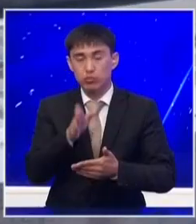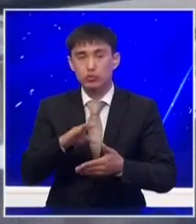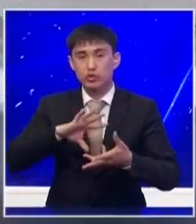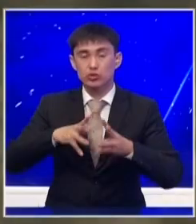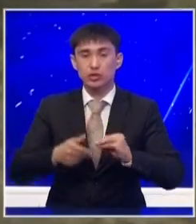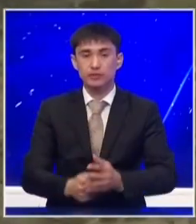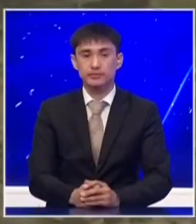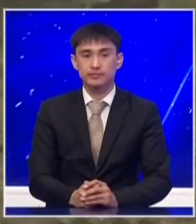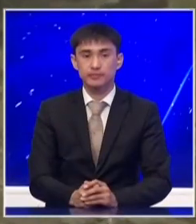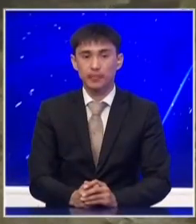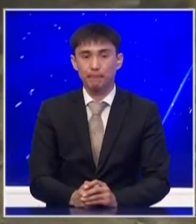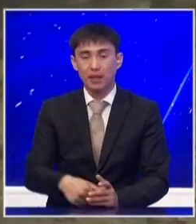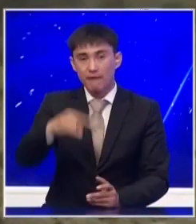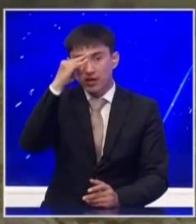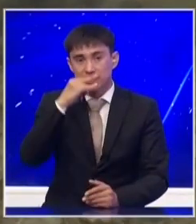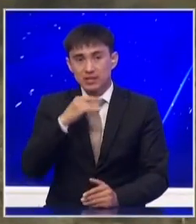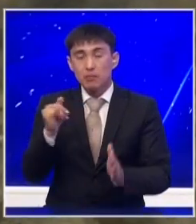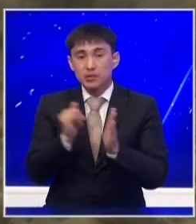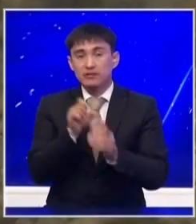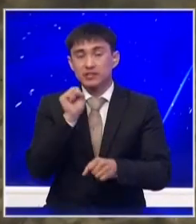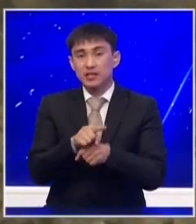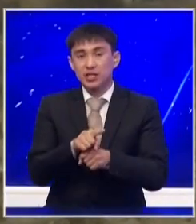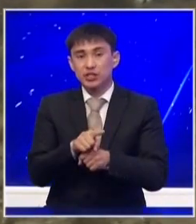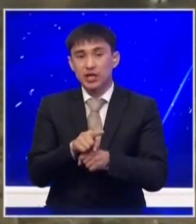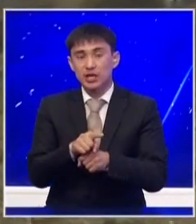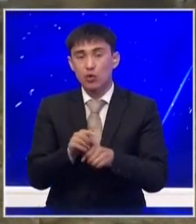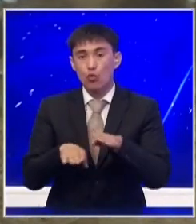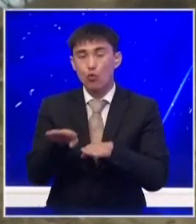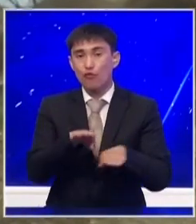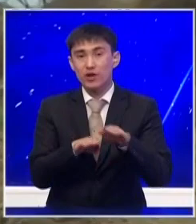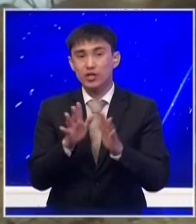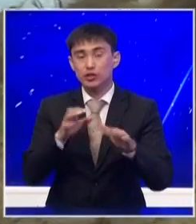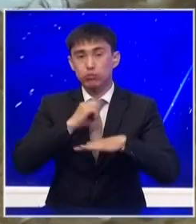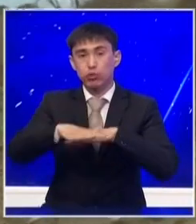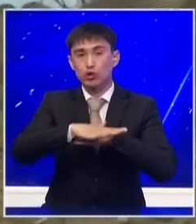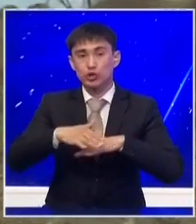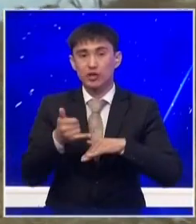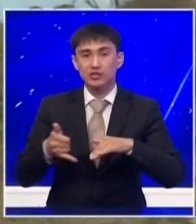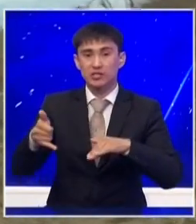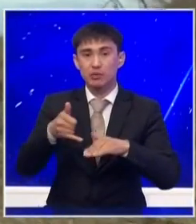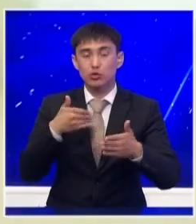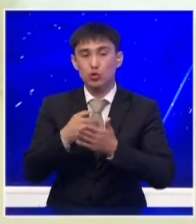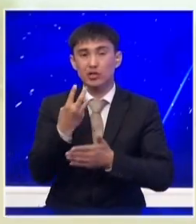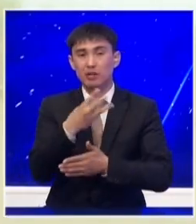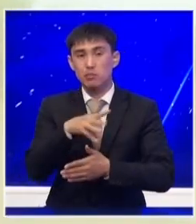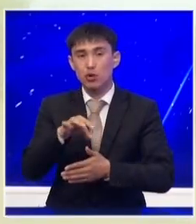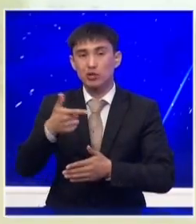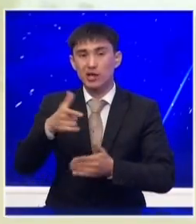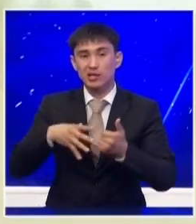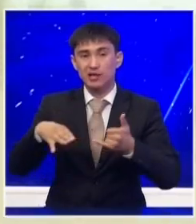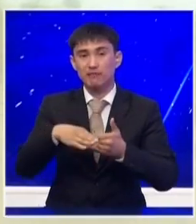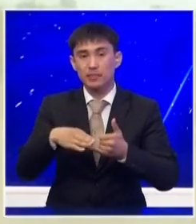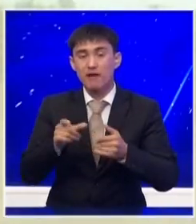результат. Тогда как в Казахстане поставлена задача в перспективе увеличить площадь орошаемых земель до 3 миллионов гектаров.